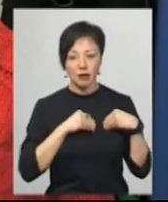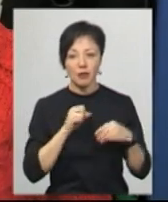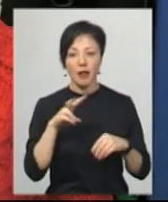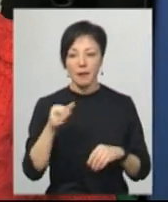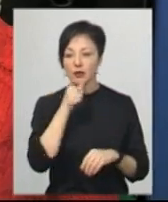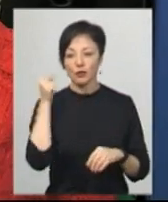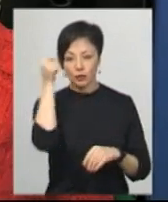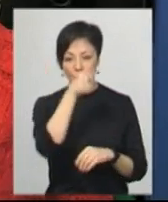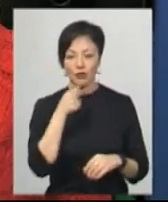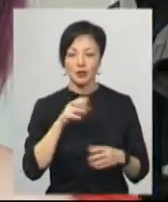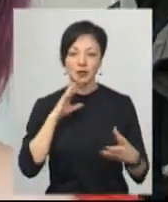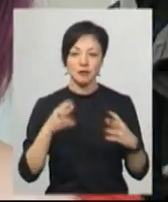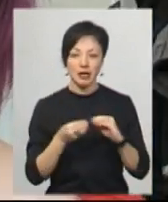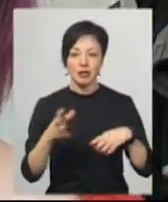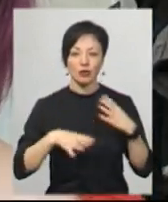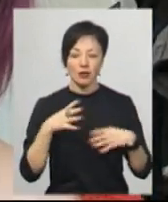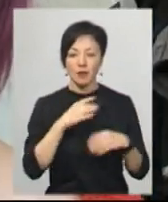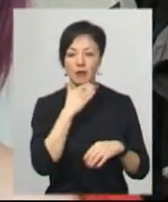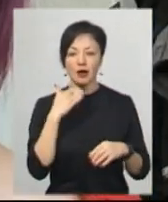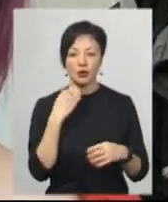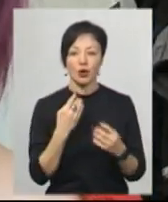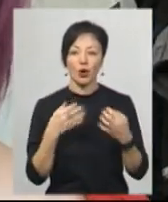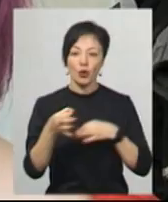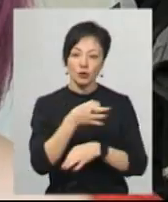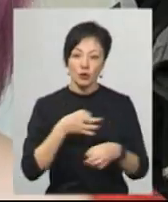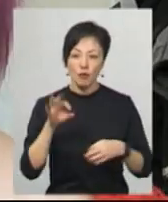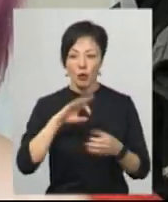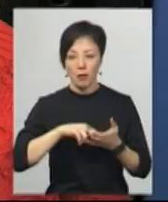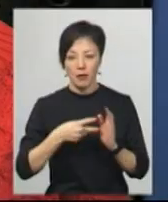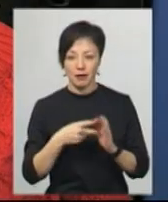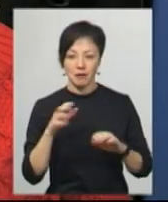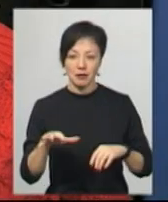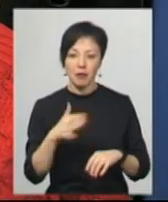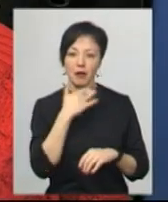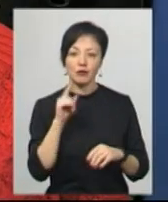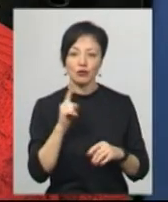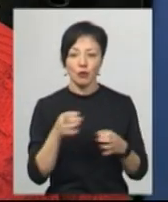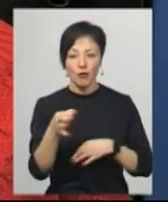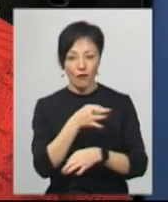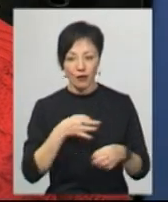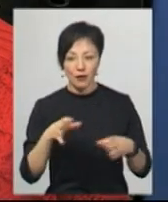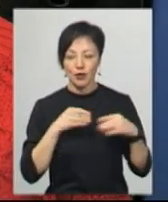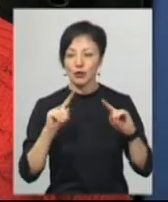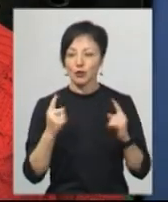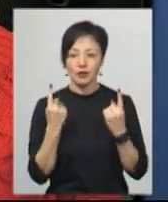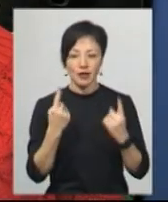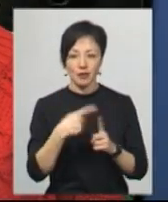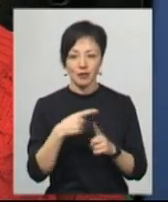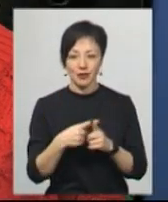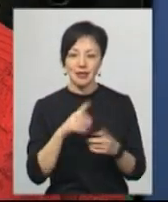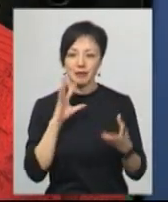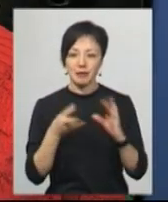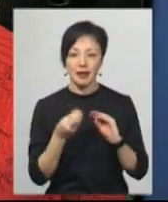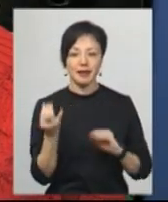минулого року були часто спільні тренування. Є дуже багато розмов в плані баскетболу, тобто ми можемо багато що обговорювати. Це дуже великий плюс, коли є спільні